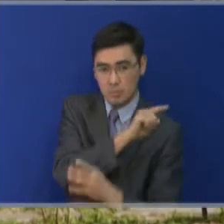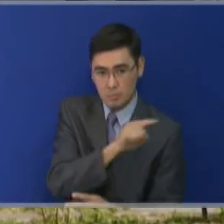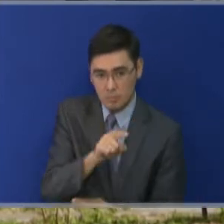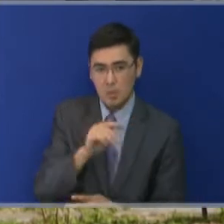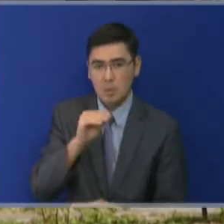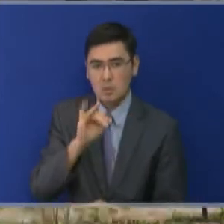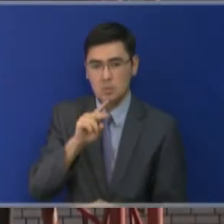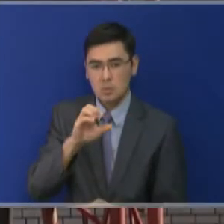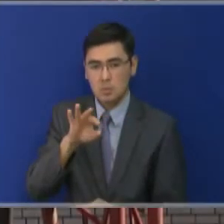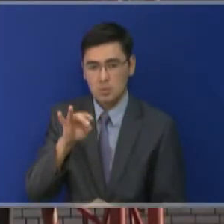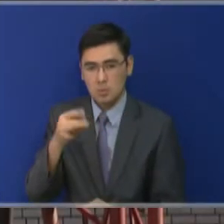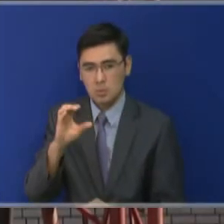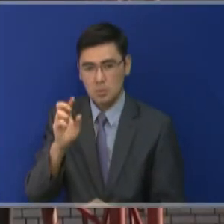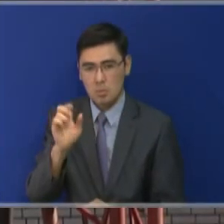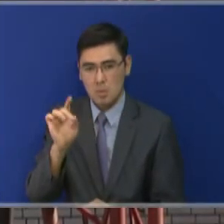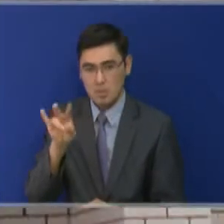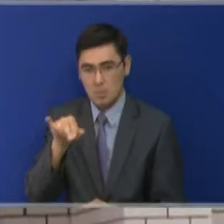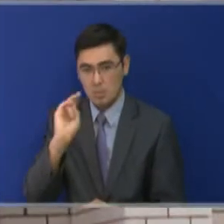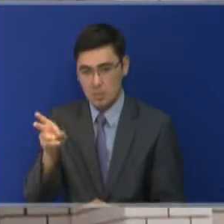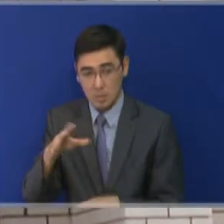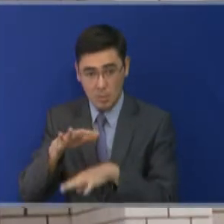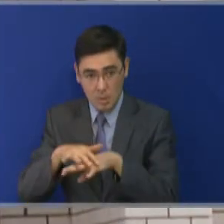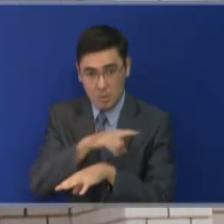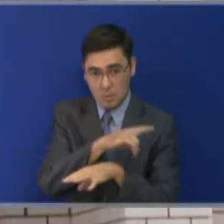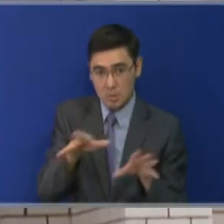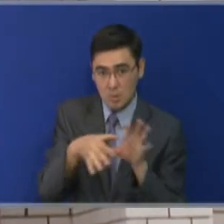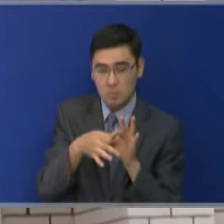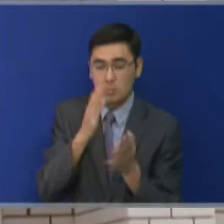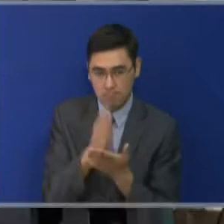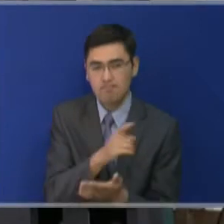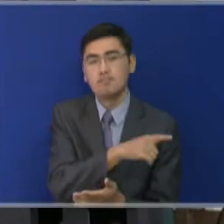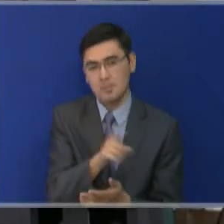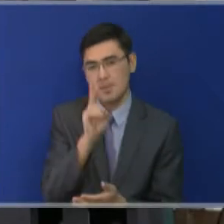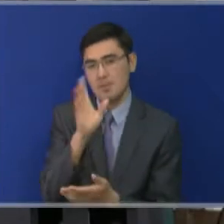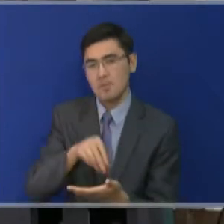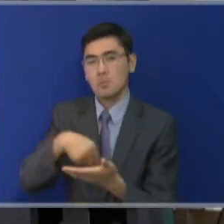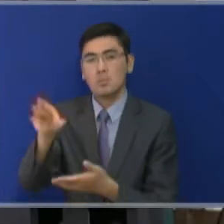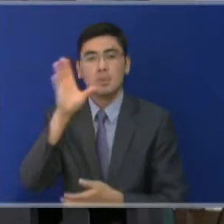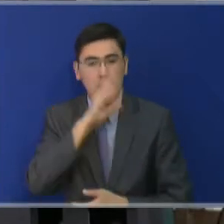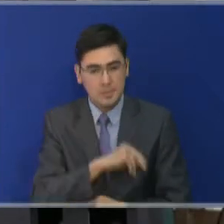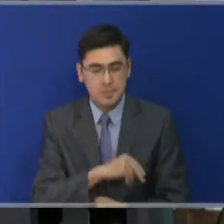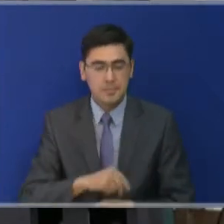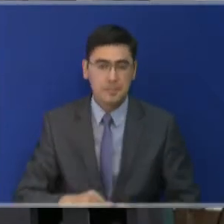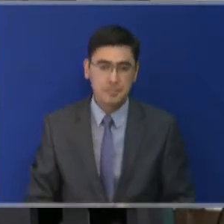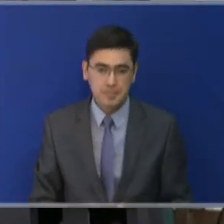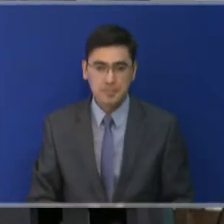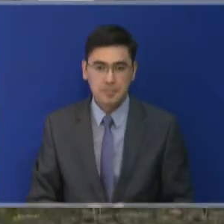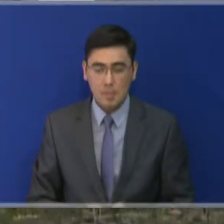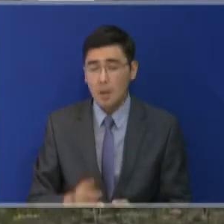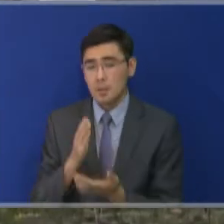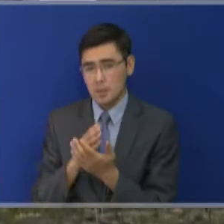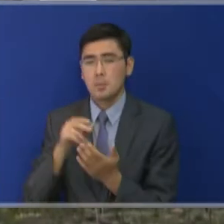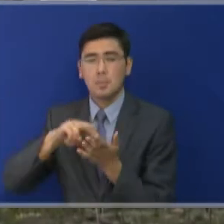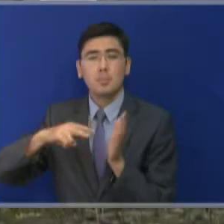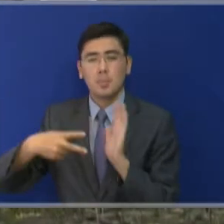банкінің салымшылары ғана алатын. 2019 жылдың ақпан айында бағдарламаға өзгерістер енгізілді. Салдарынан ол халықтың